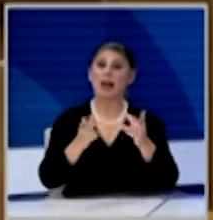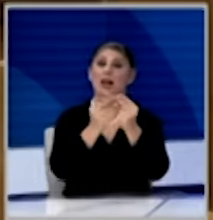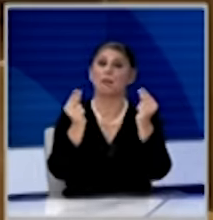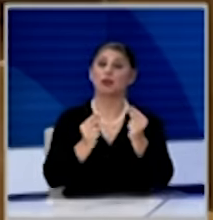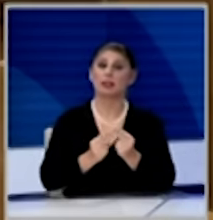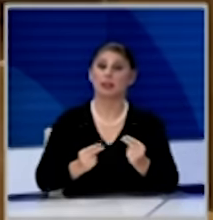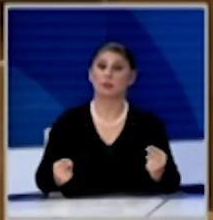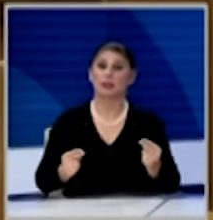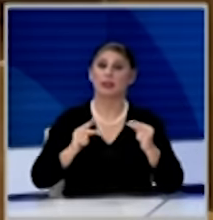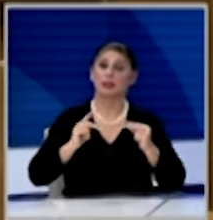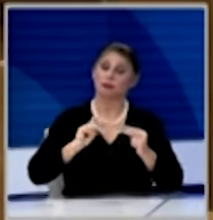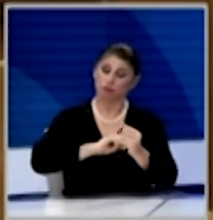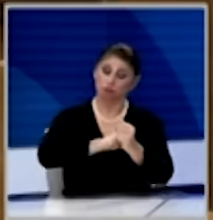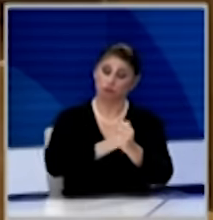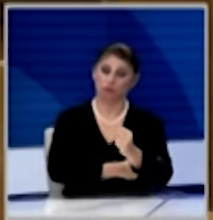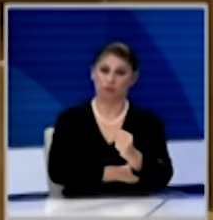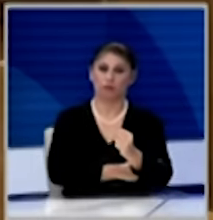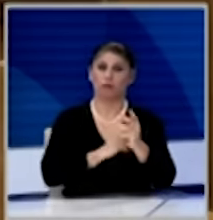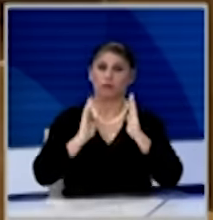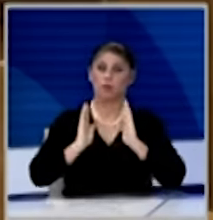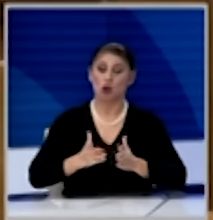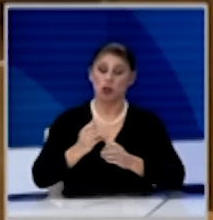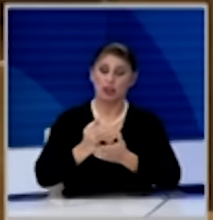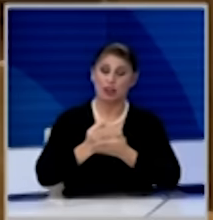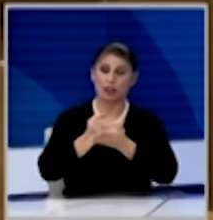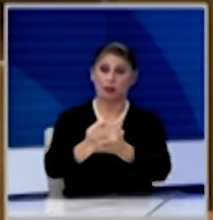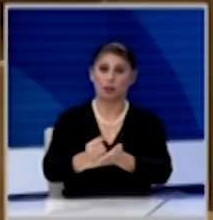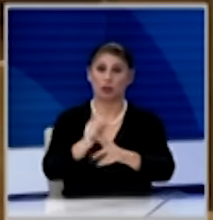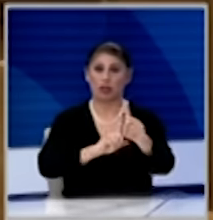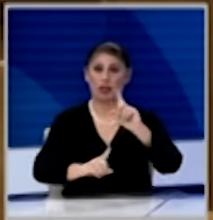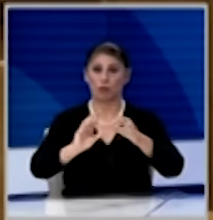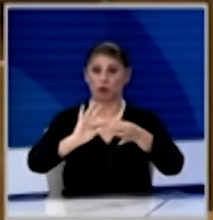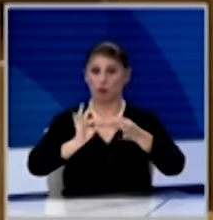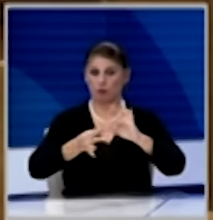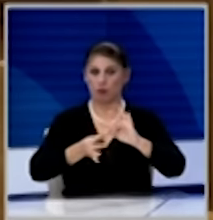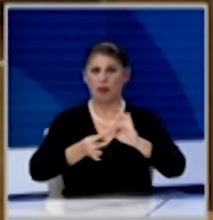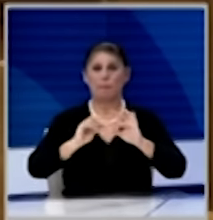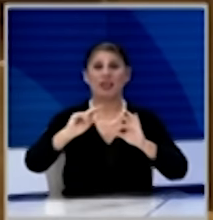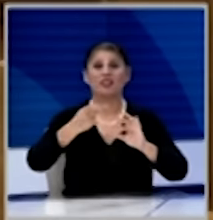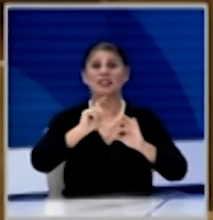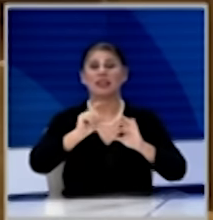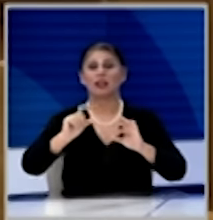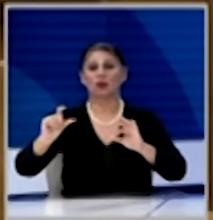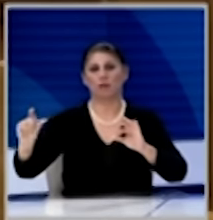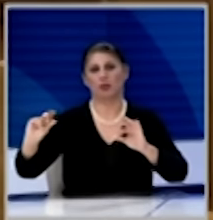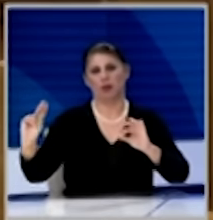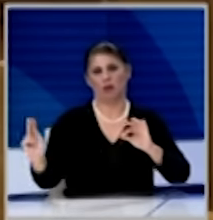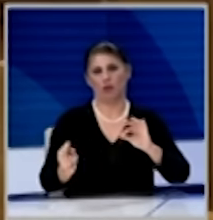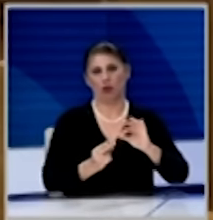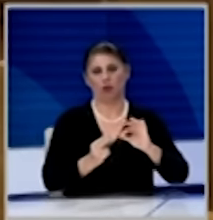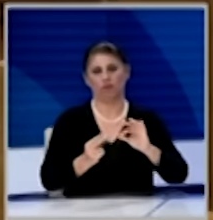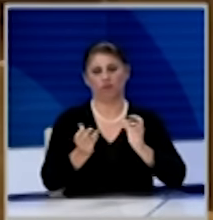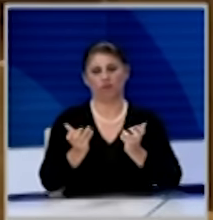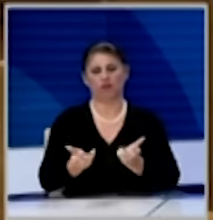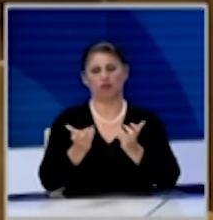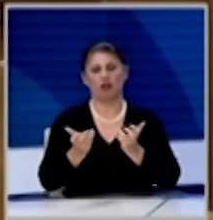αποτελεσματικότητα και ικανότητα μπορεί να χρηματοδοτεί κάποιους ομίλους με δισεκατομμύρια ευρώ